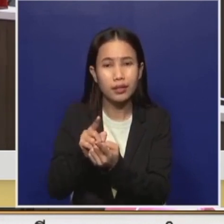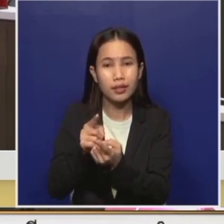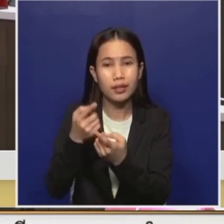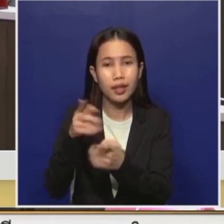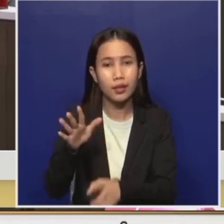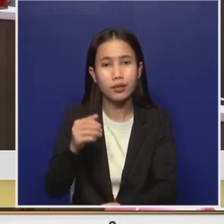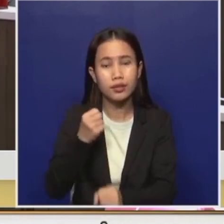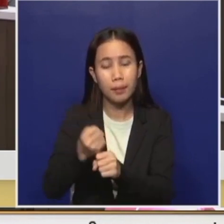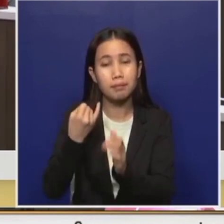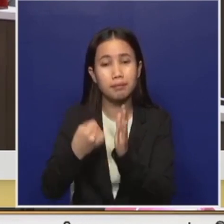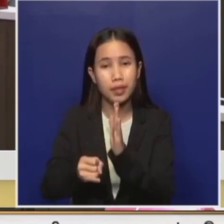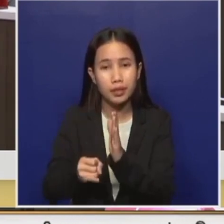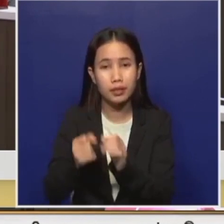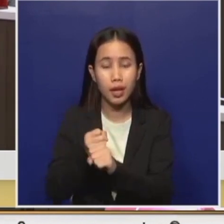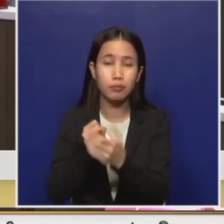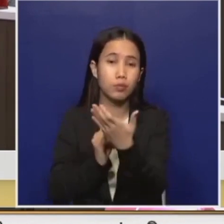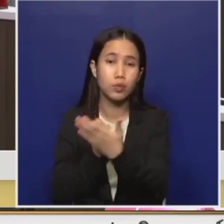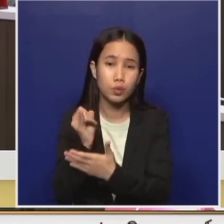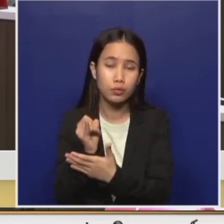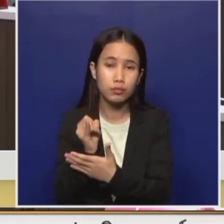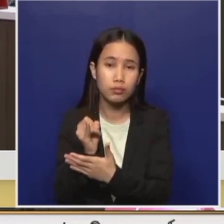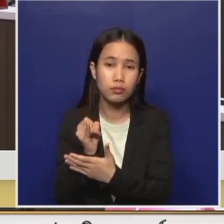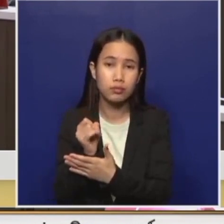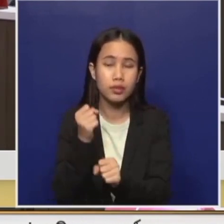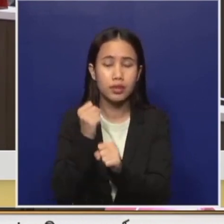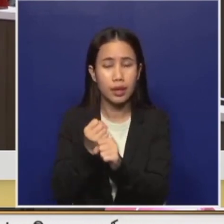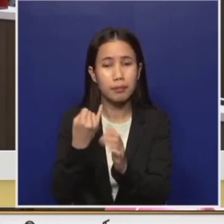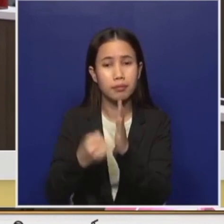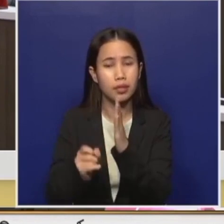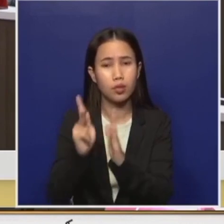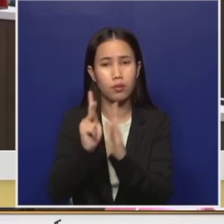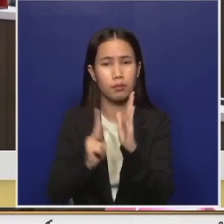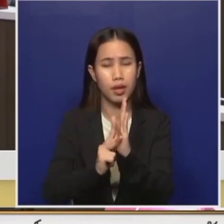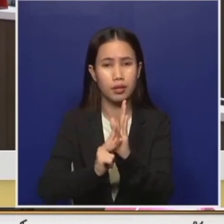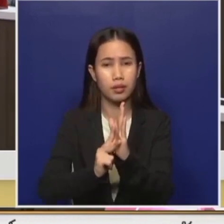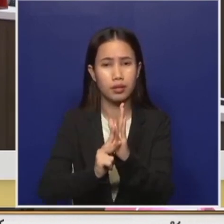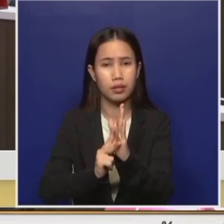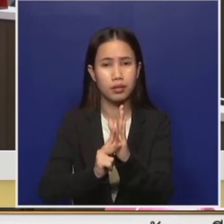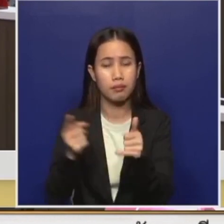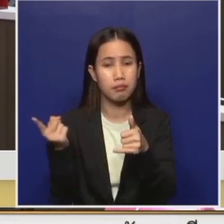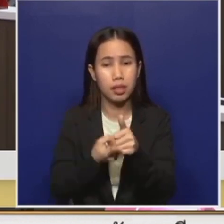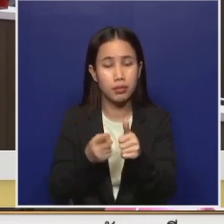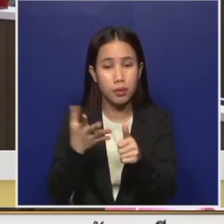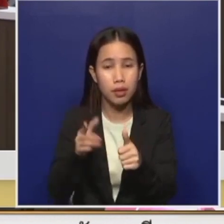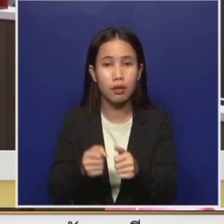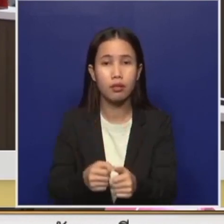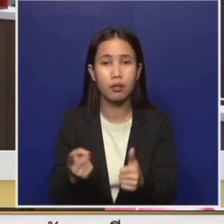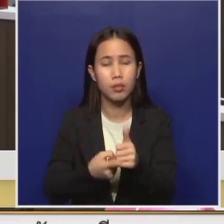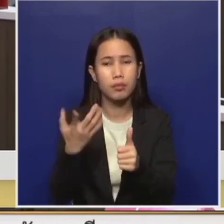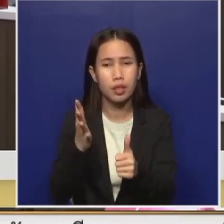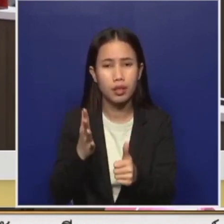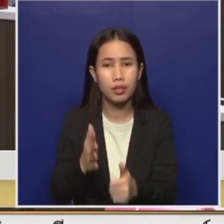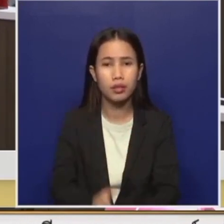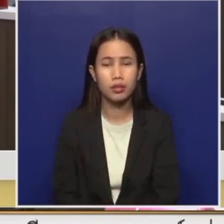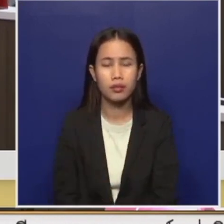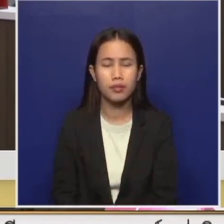จะไปทำผิดหรอไมทำถูกทำผิดกหมายไม่ถูกทำนเนนการไมถตงโทดหอย่ไรมัเป็นคำตอบ